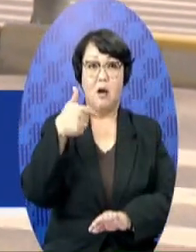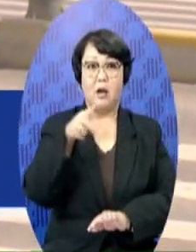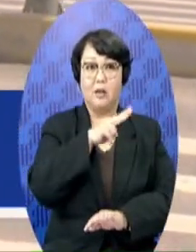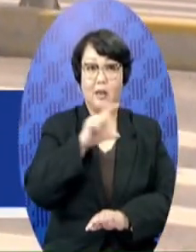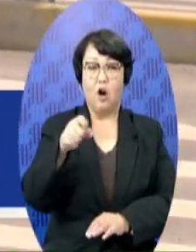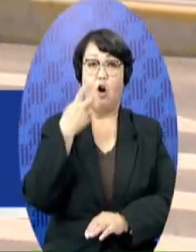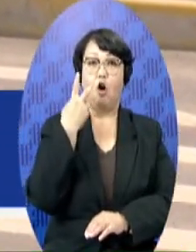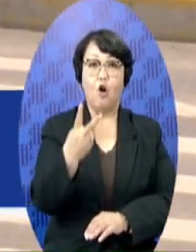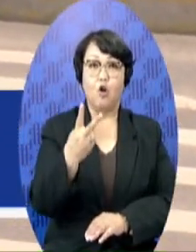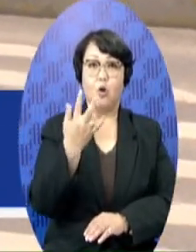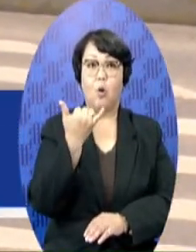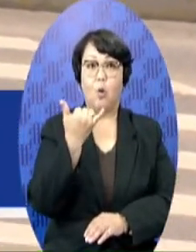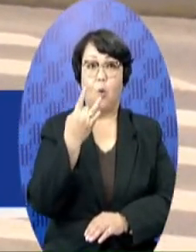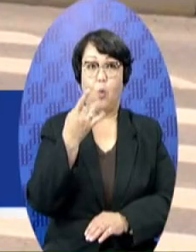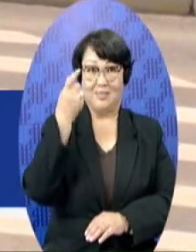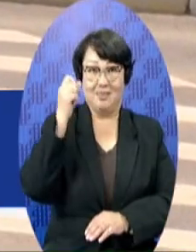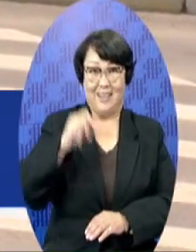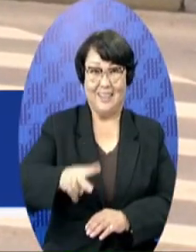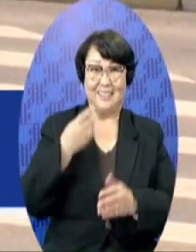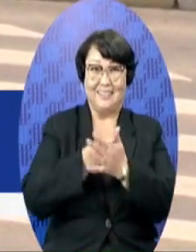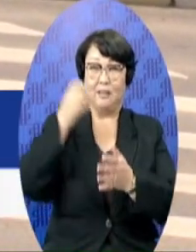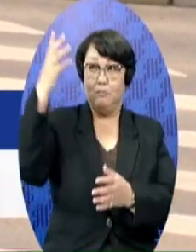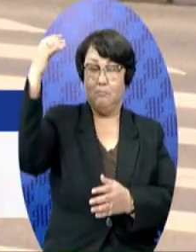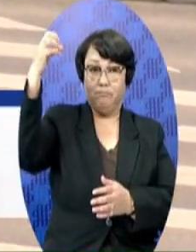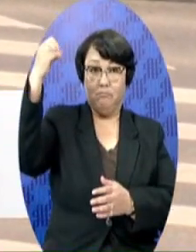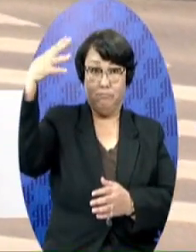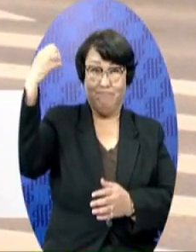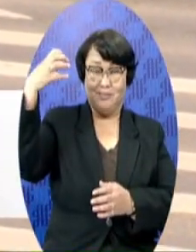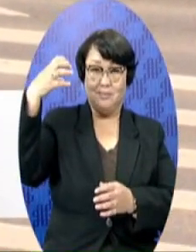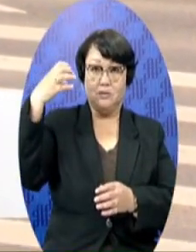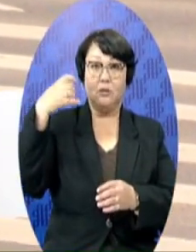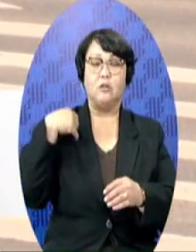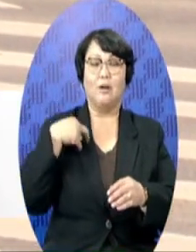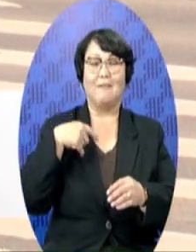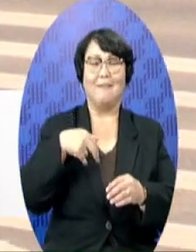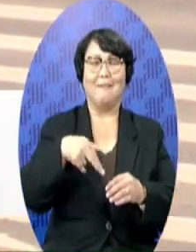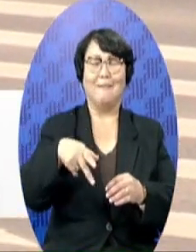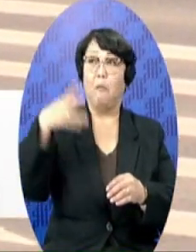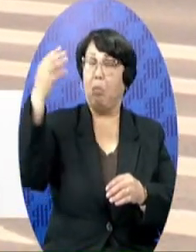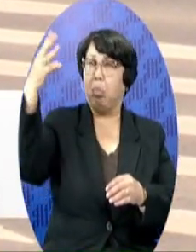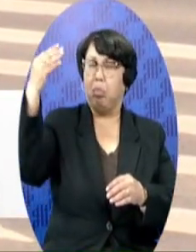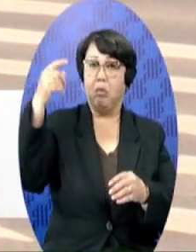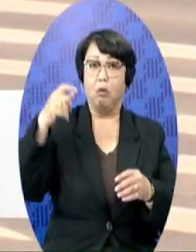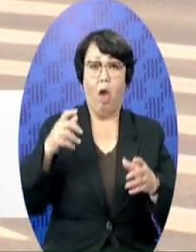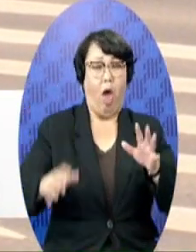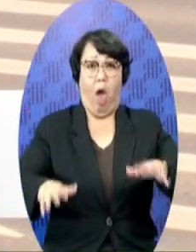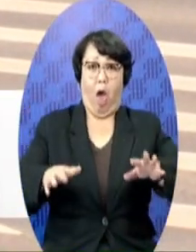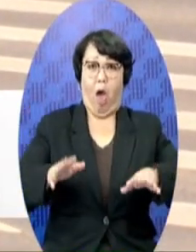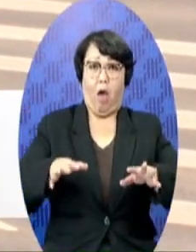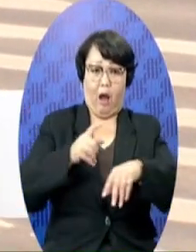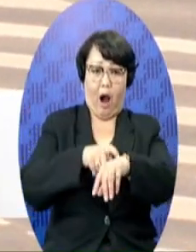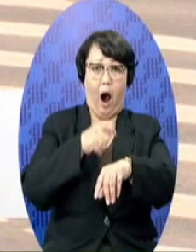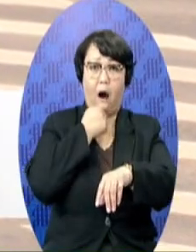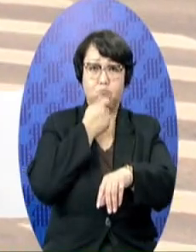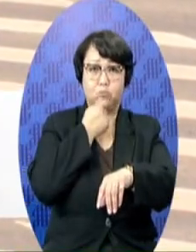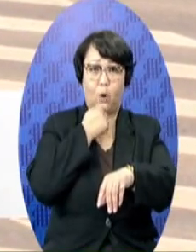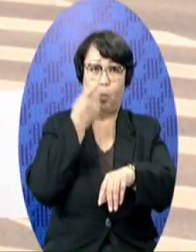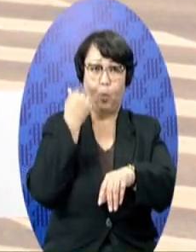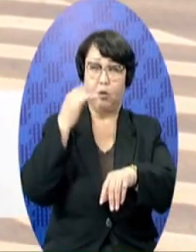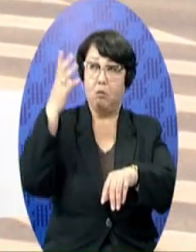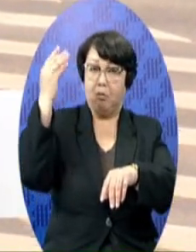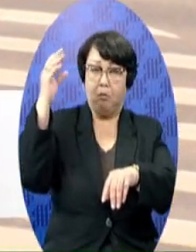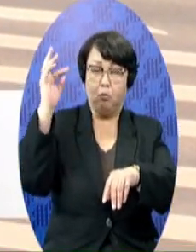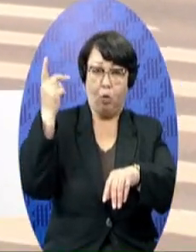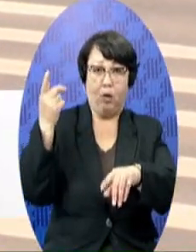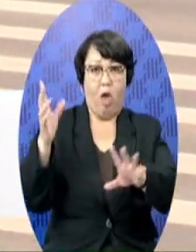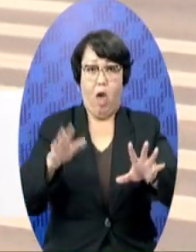байгаа. Гэвч намайг яг замынхаа талд оронгууд энэ ногоон гэрэл явган зорчигчийн ногоон гэрэл анивчиж эхэлж байгааг үзэж та бүхэн харж байна. Яг ийм байдлаар